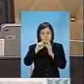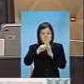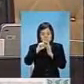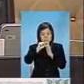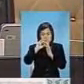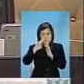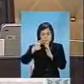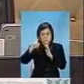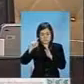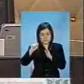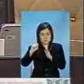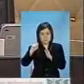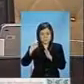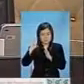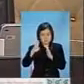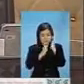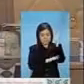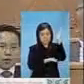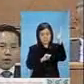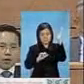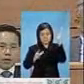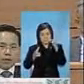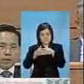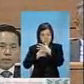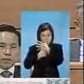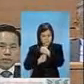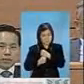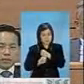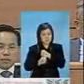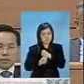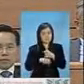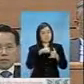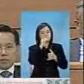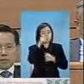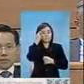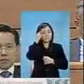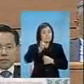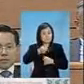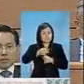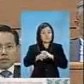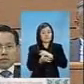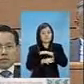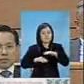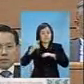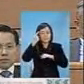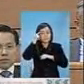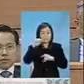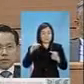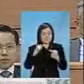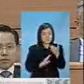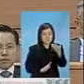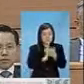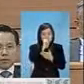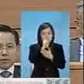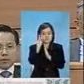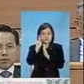มาชิกสภาผู้แทนราษฎรจังหวัดยะลาพรรคประชาธิปัตย์ท่านน่ะไม่ทราบความเป็นจริงท่านบอกว่าผ่านกฎหมายเนี่ยไม่ช